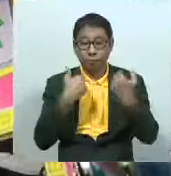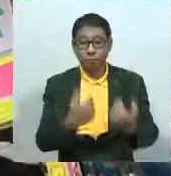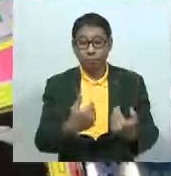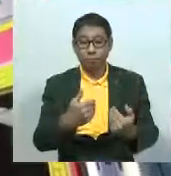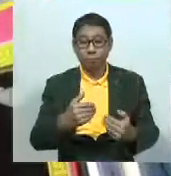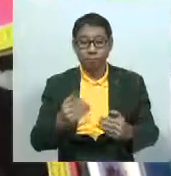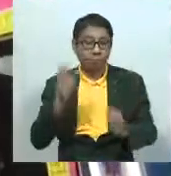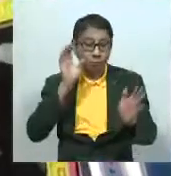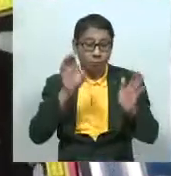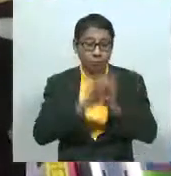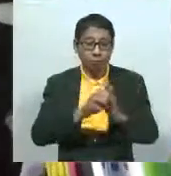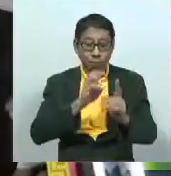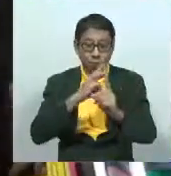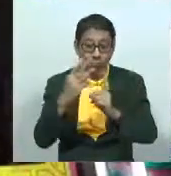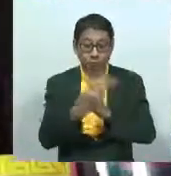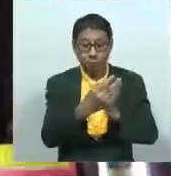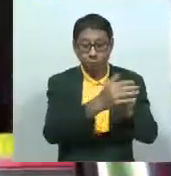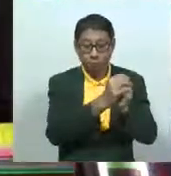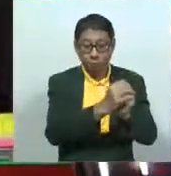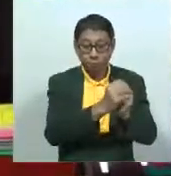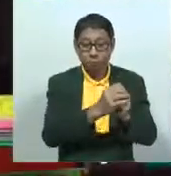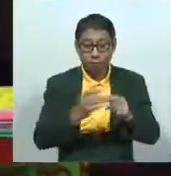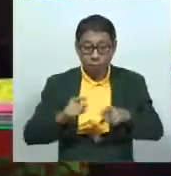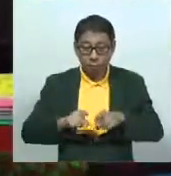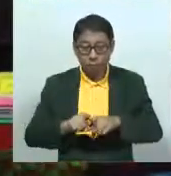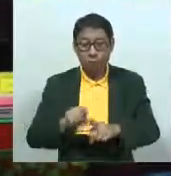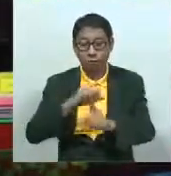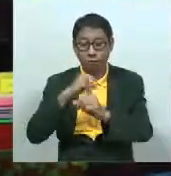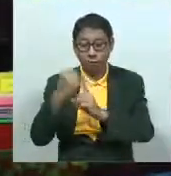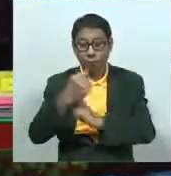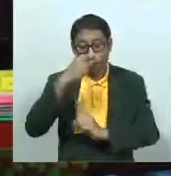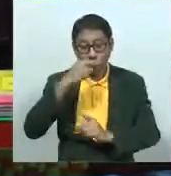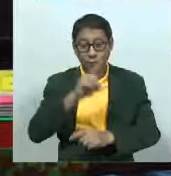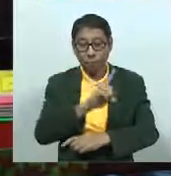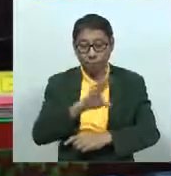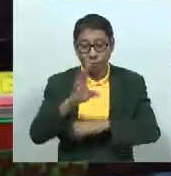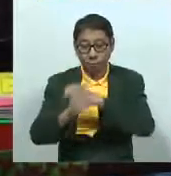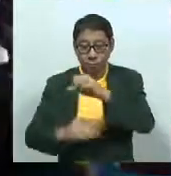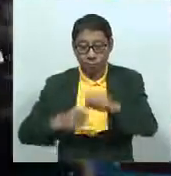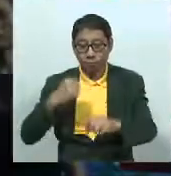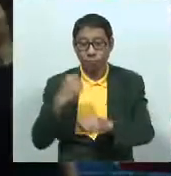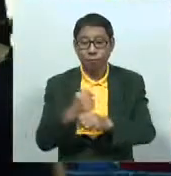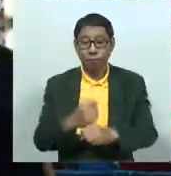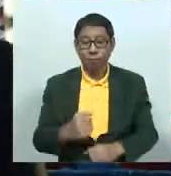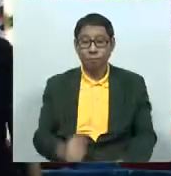ในภาพสะท้อนแทนวัฒนธรรมจีนที่อยู่คู่กับสังคมไทยมากว่า100ปี